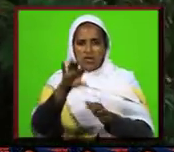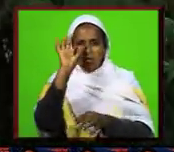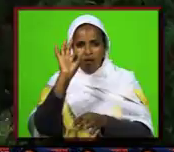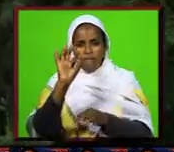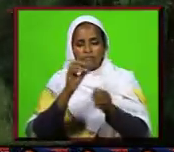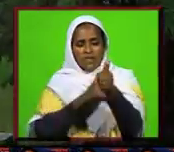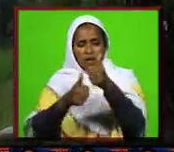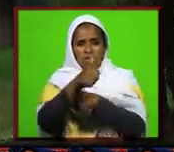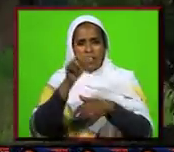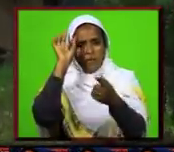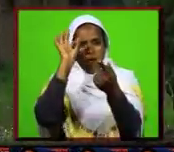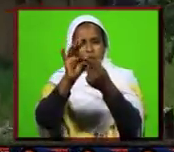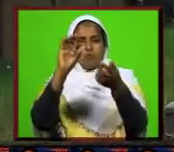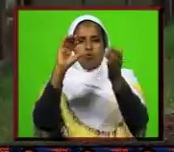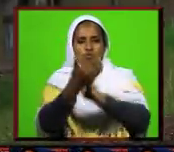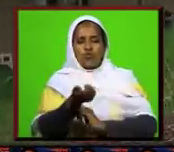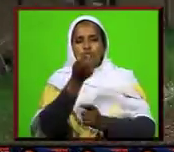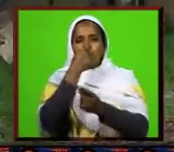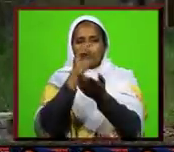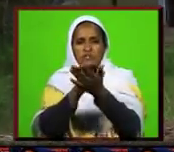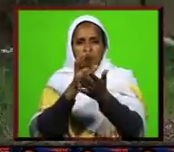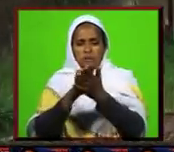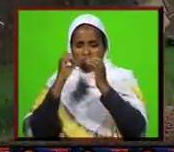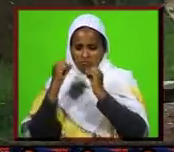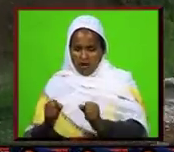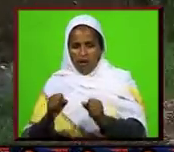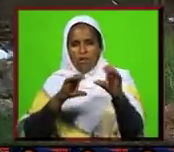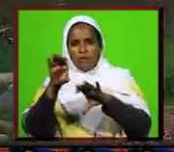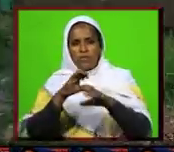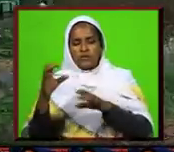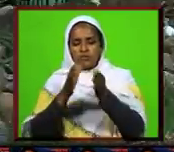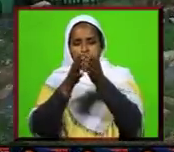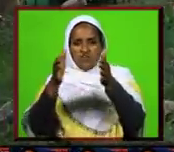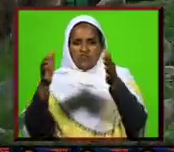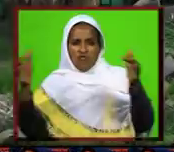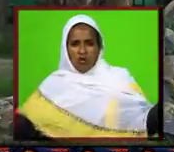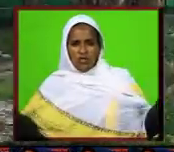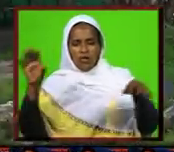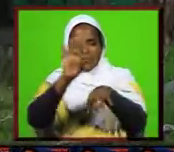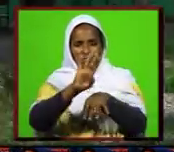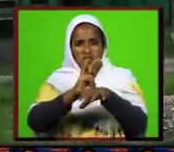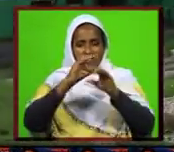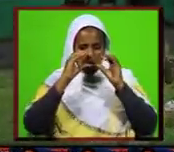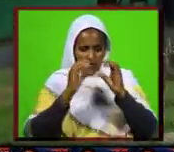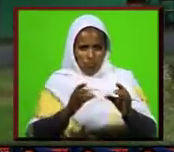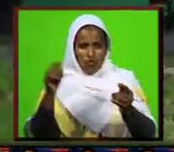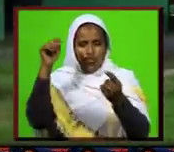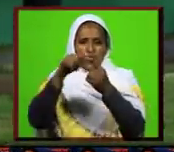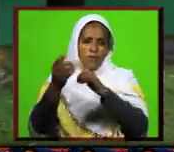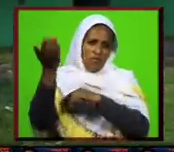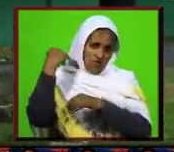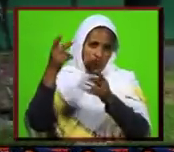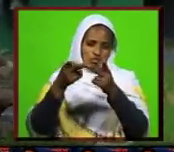ተቀዳሚ ዓላማው የሆነውን የአብነት ትምህርትን በማጠናከርና በማስፋፋት የቤተ ክርስቲያንን አስተምሮ ወደ